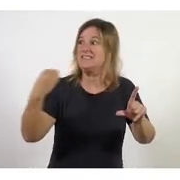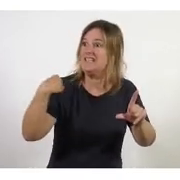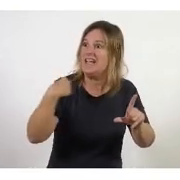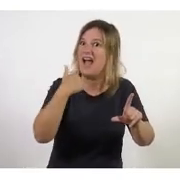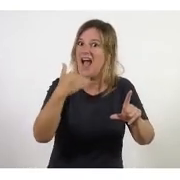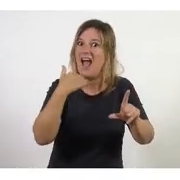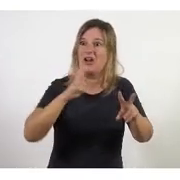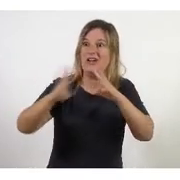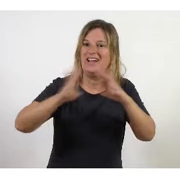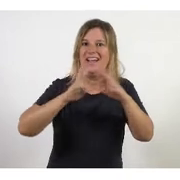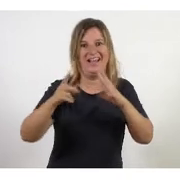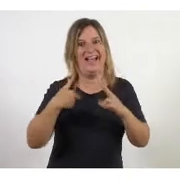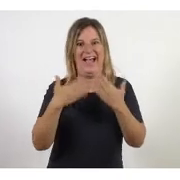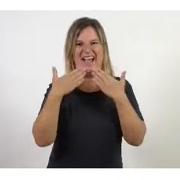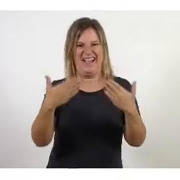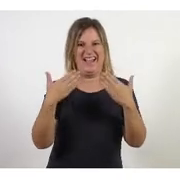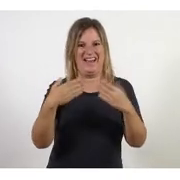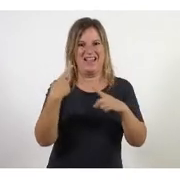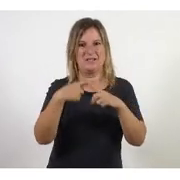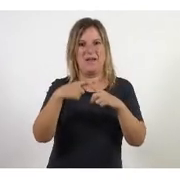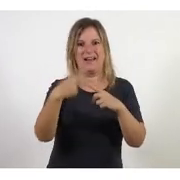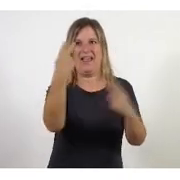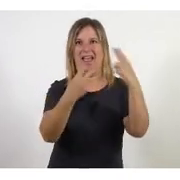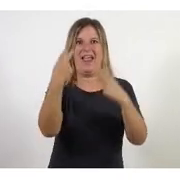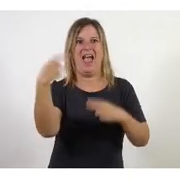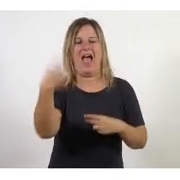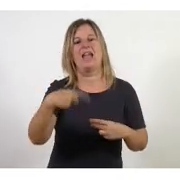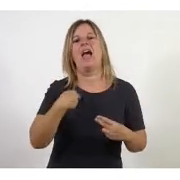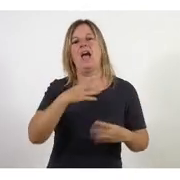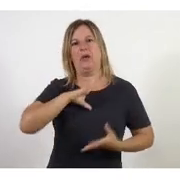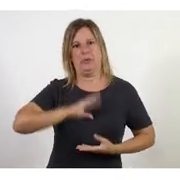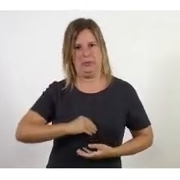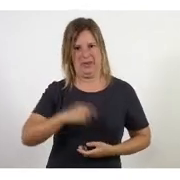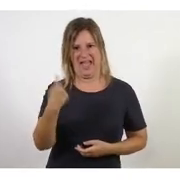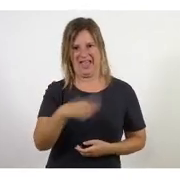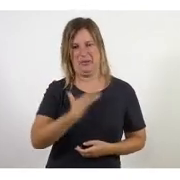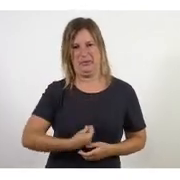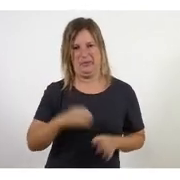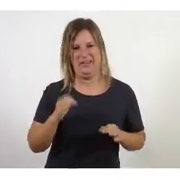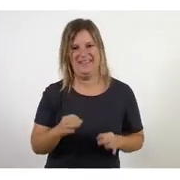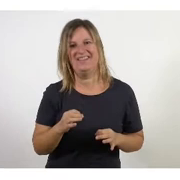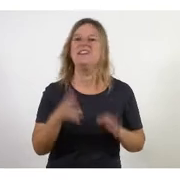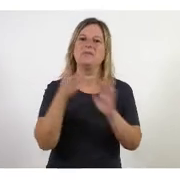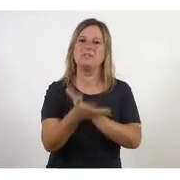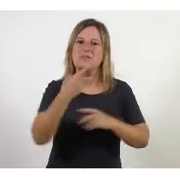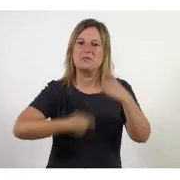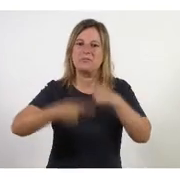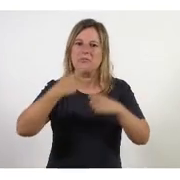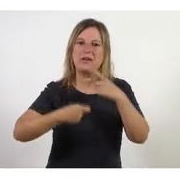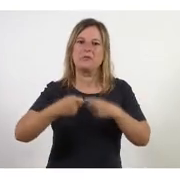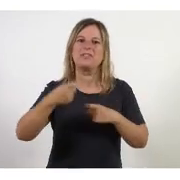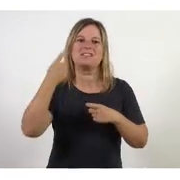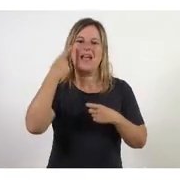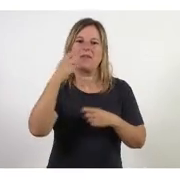s'agraeix moltíssim sentir que hi ha algú a l'altra banda i espero que després amb les preguntes també us senti a la resta que